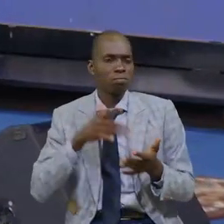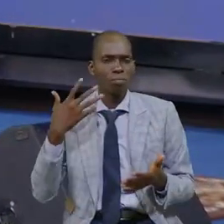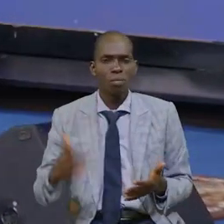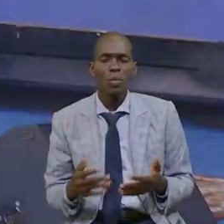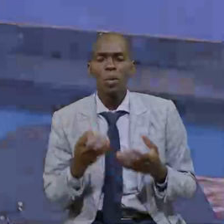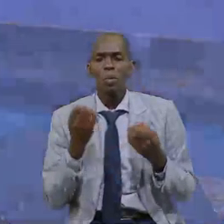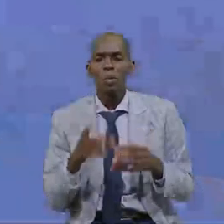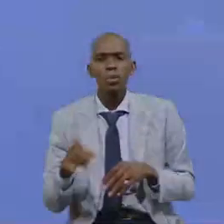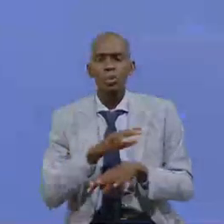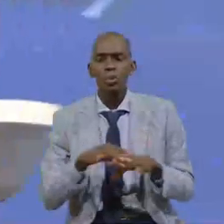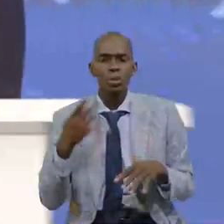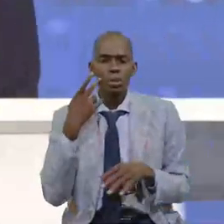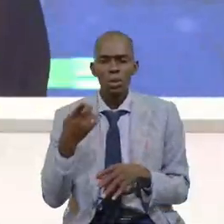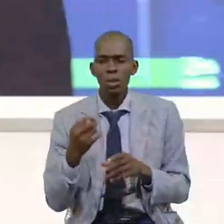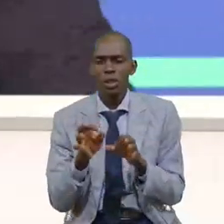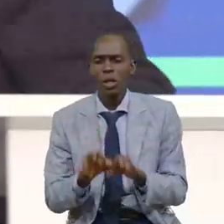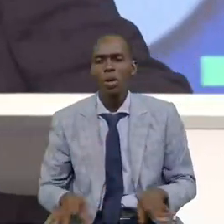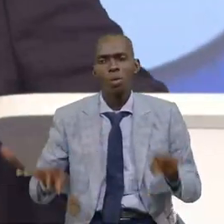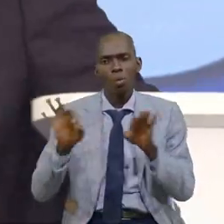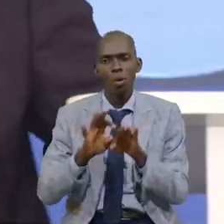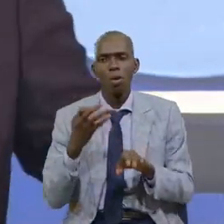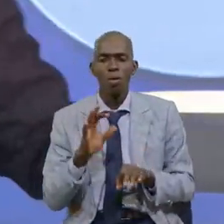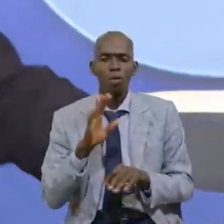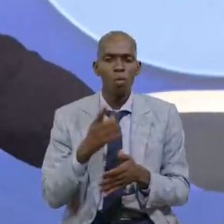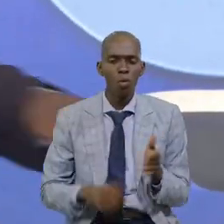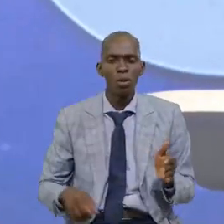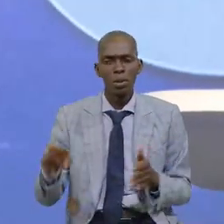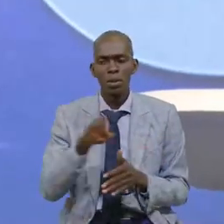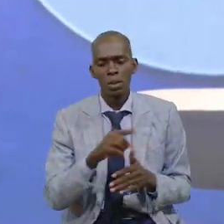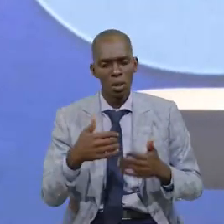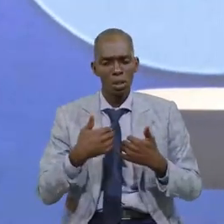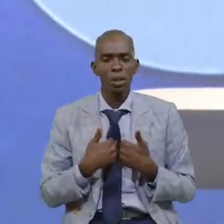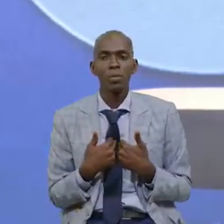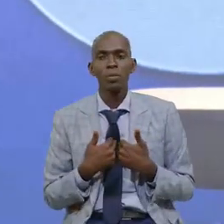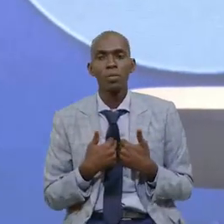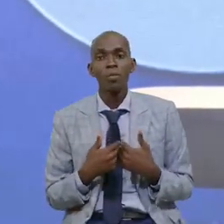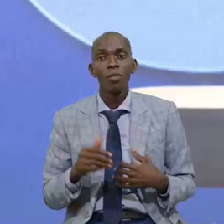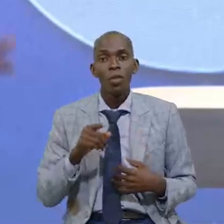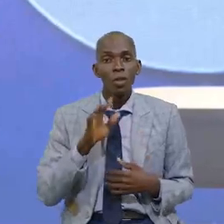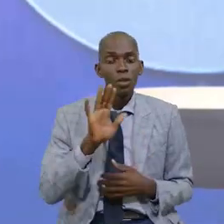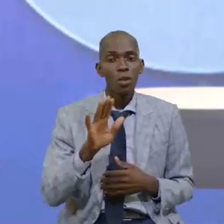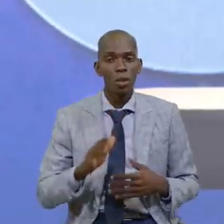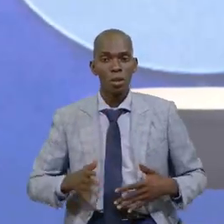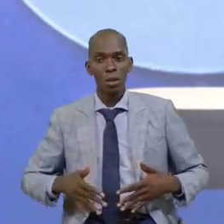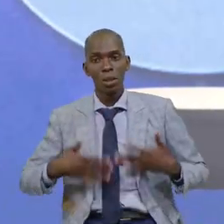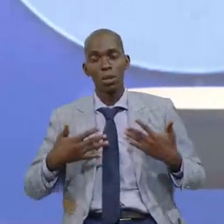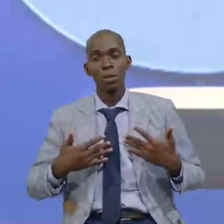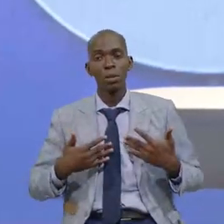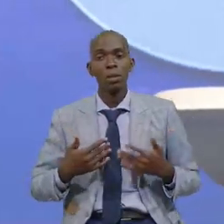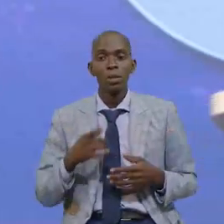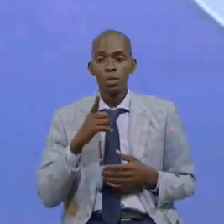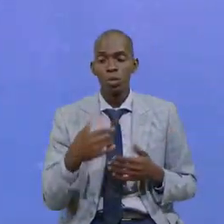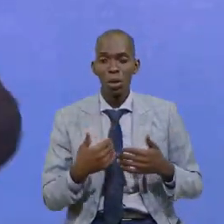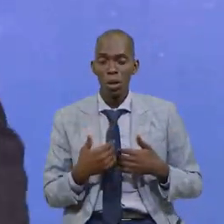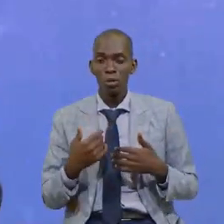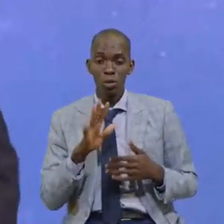leur existence. Ils ne valorisent pas trop leur possession, de ce qu'ils ont, ta vie.